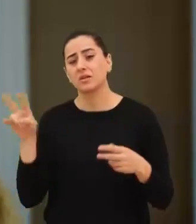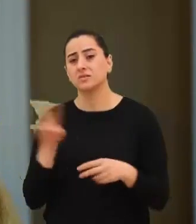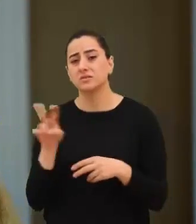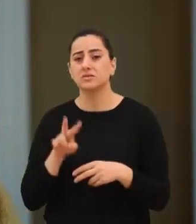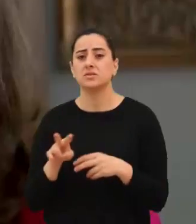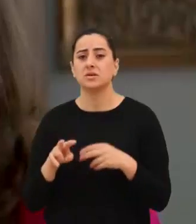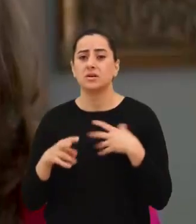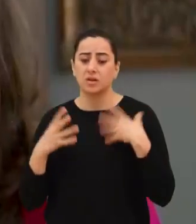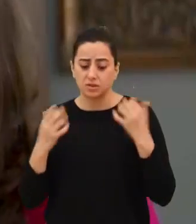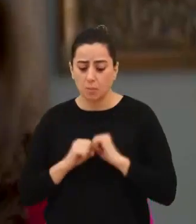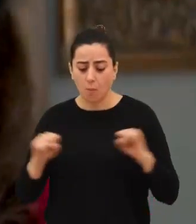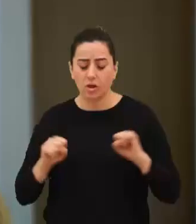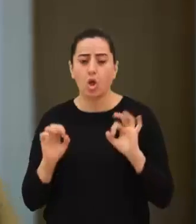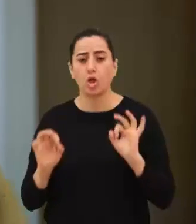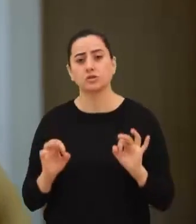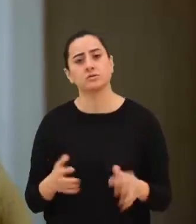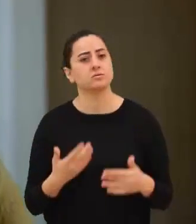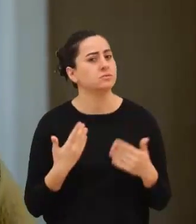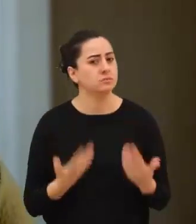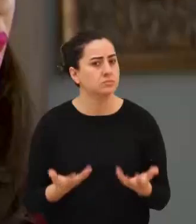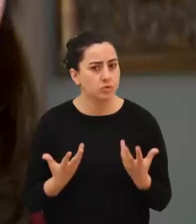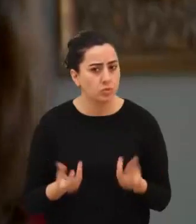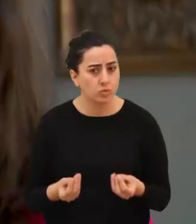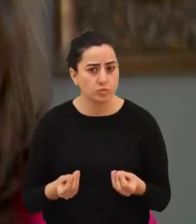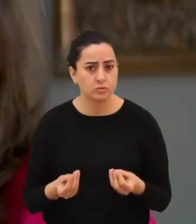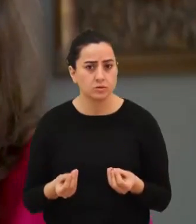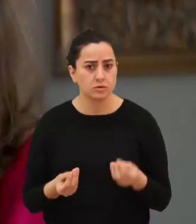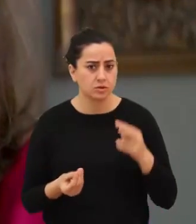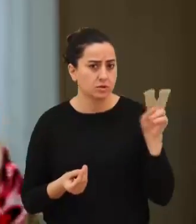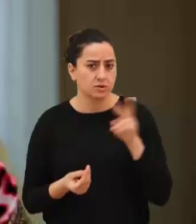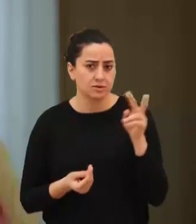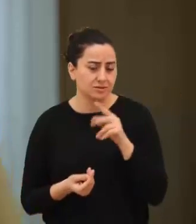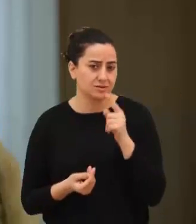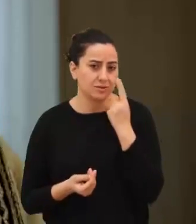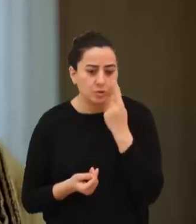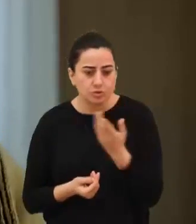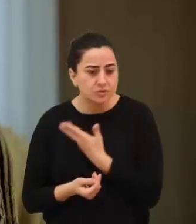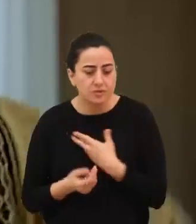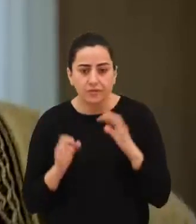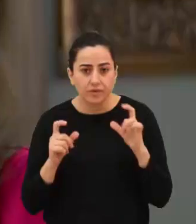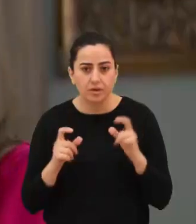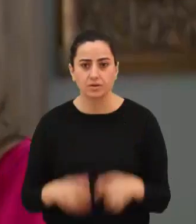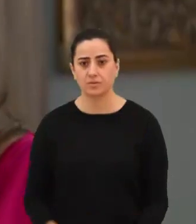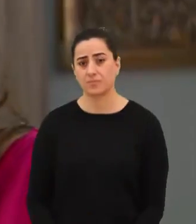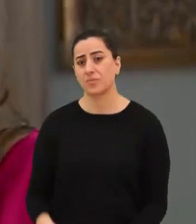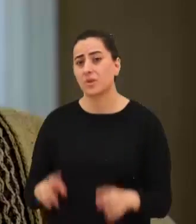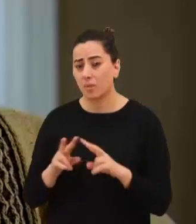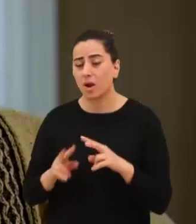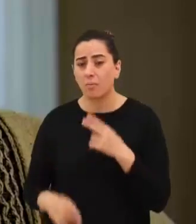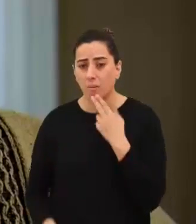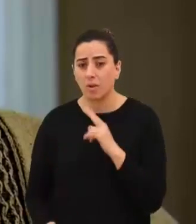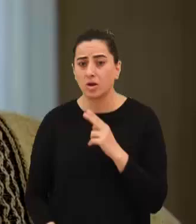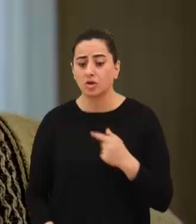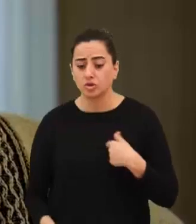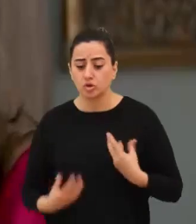hem ruhen hem bedenen çatlatacaklar. Allah Allah. Niye ki? İkisi de seni böyle gözü gibi sakınır kızım. Meryem abla